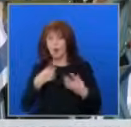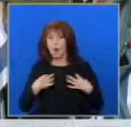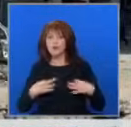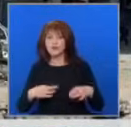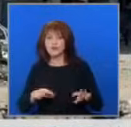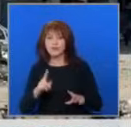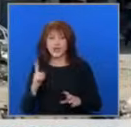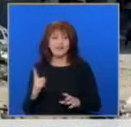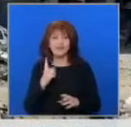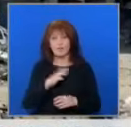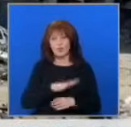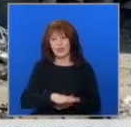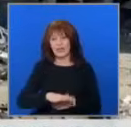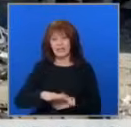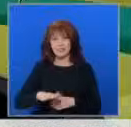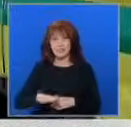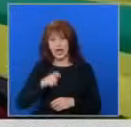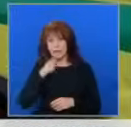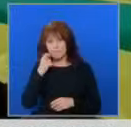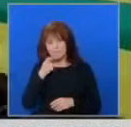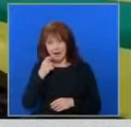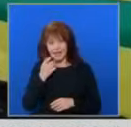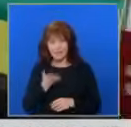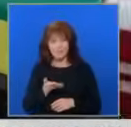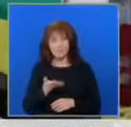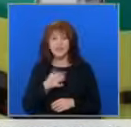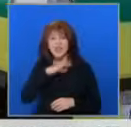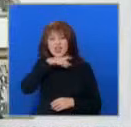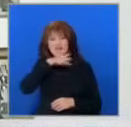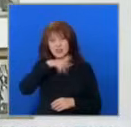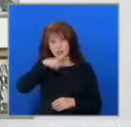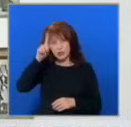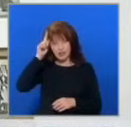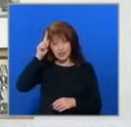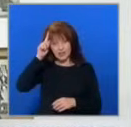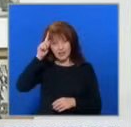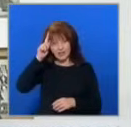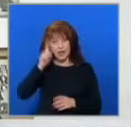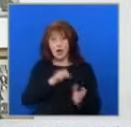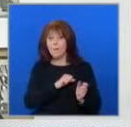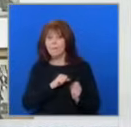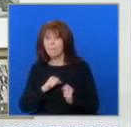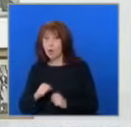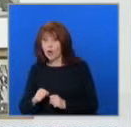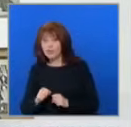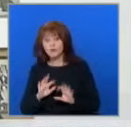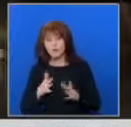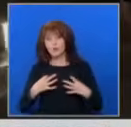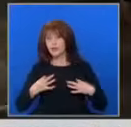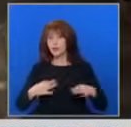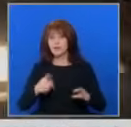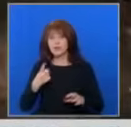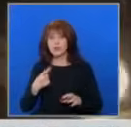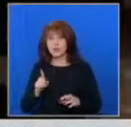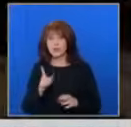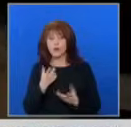само деца с майки и много възрастни жени. А по-късно може би да освободят и други.